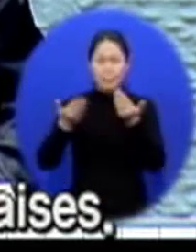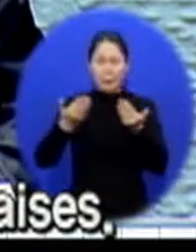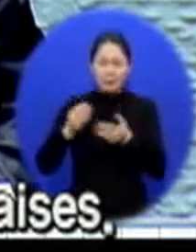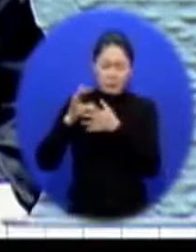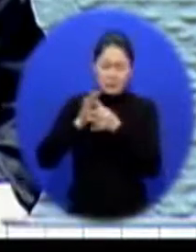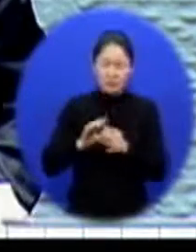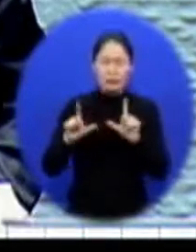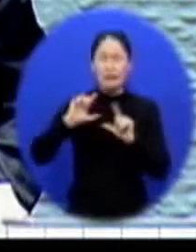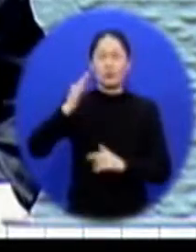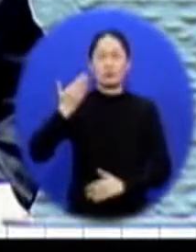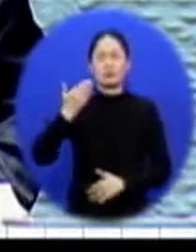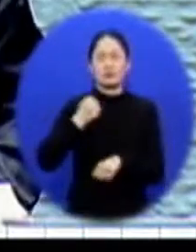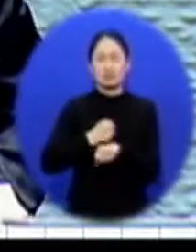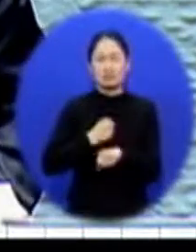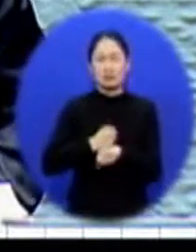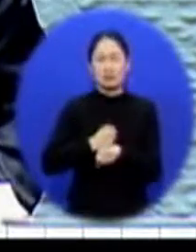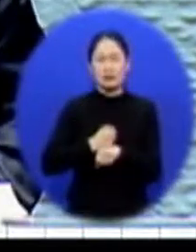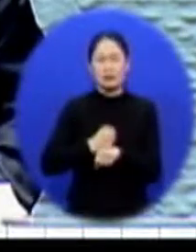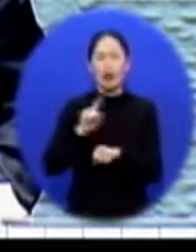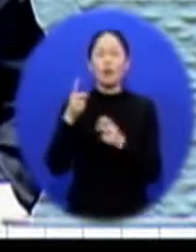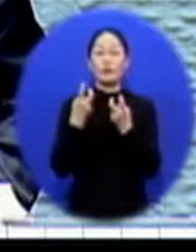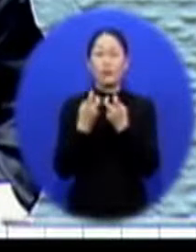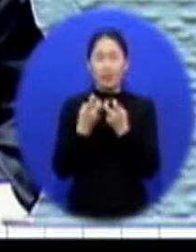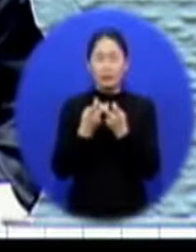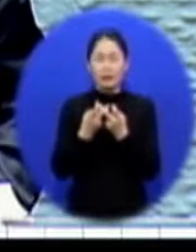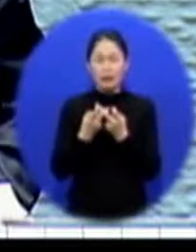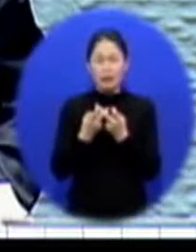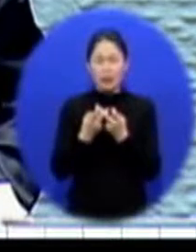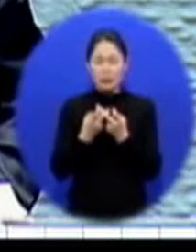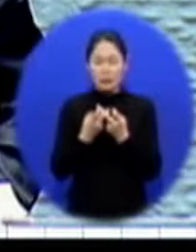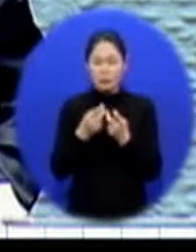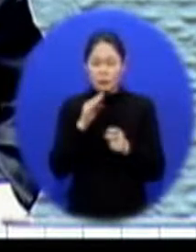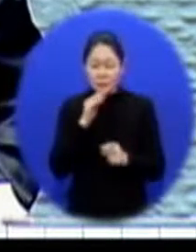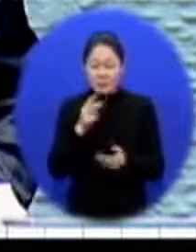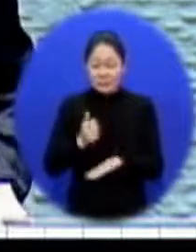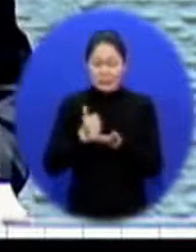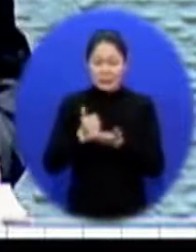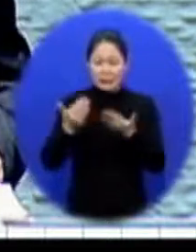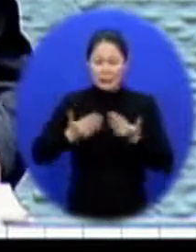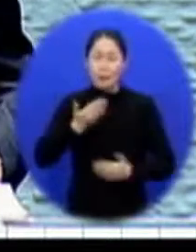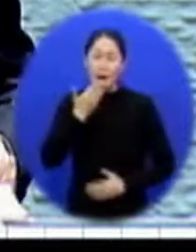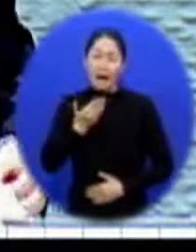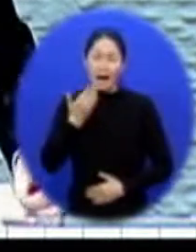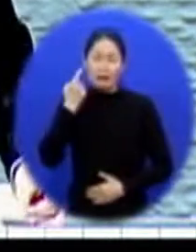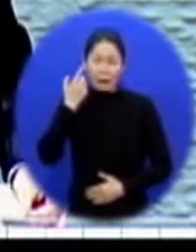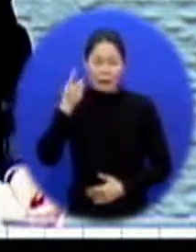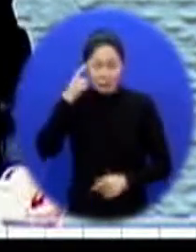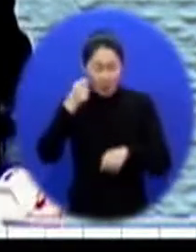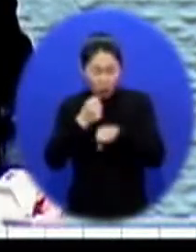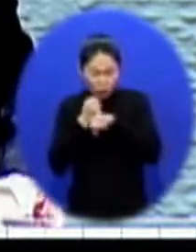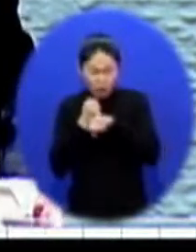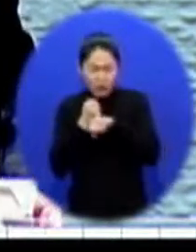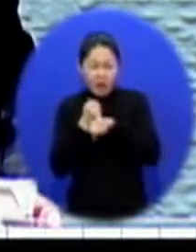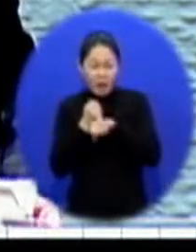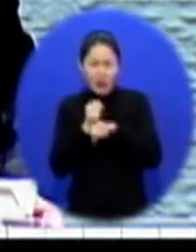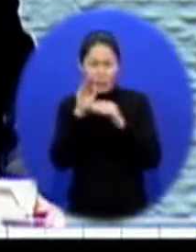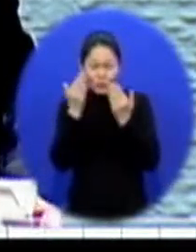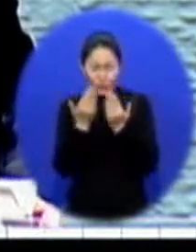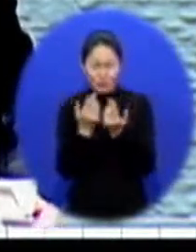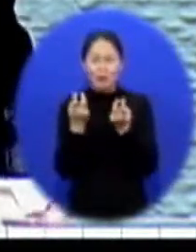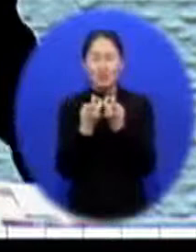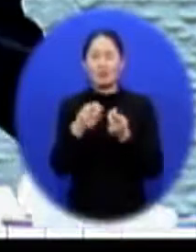했습니다 그래서 어떻게 하면 칭찬 들을 수 있나 그것도 연구해 보니까 다 길이 열리다